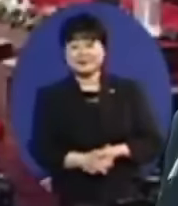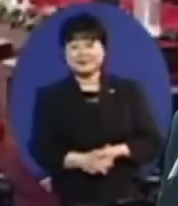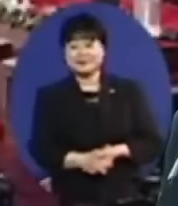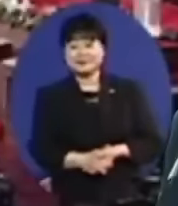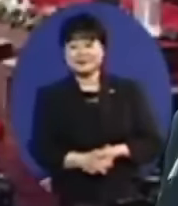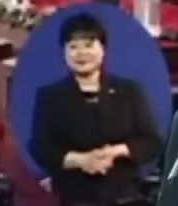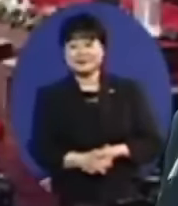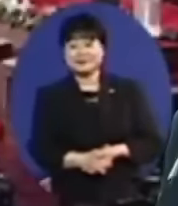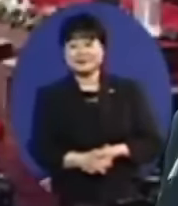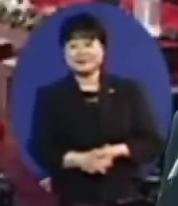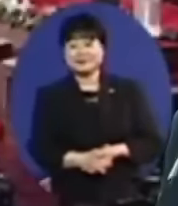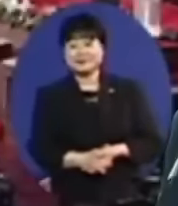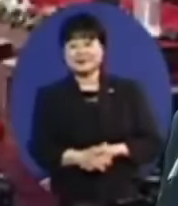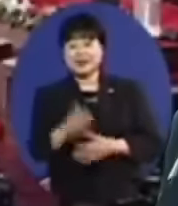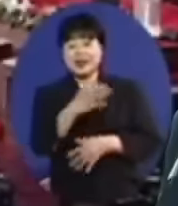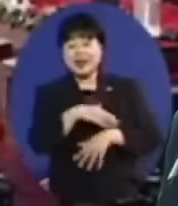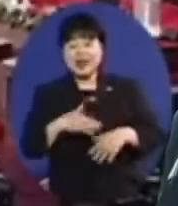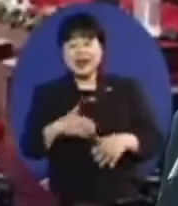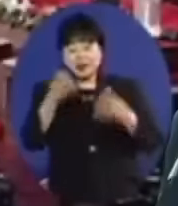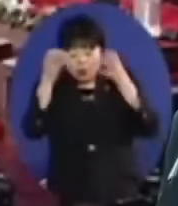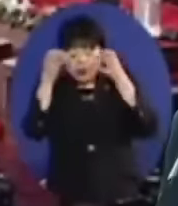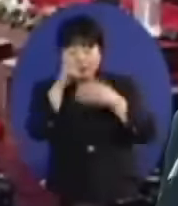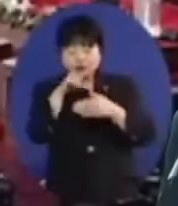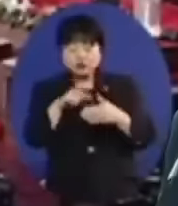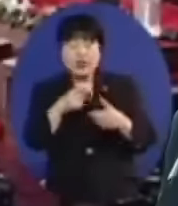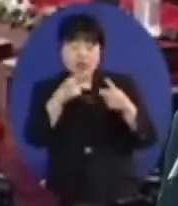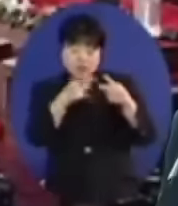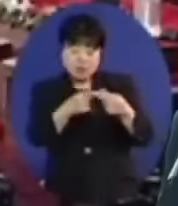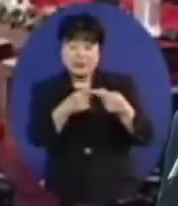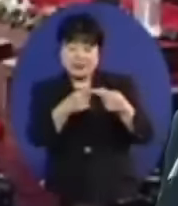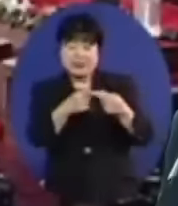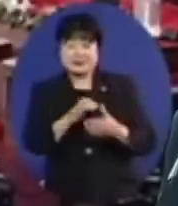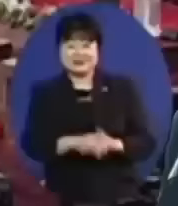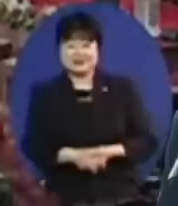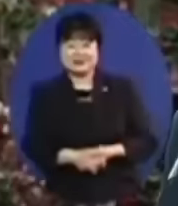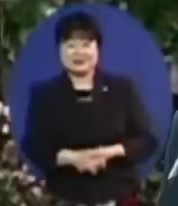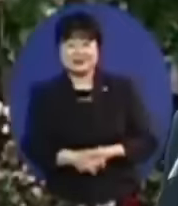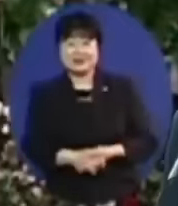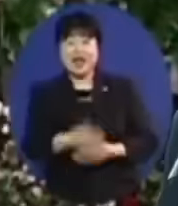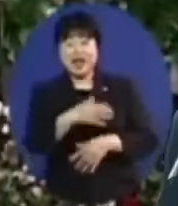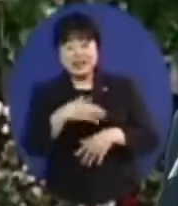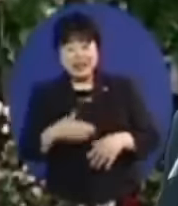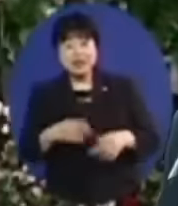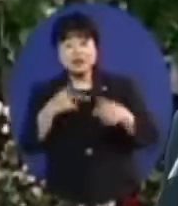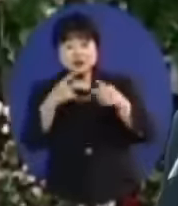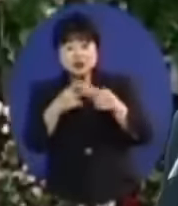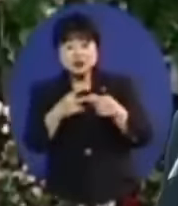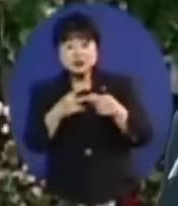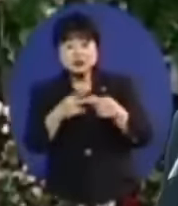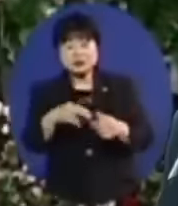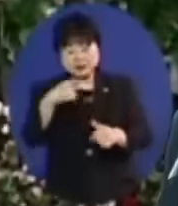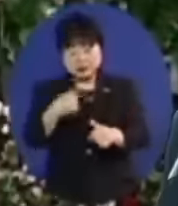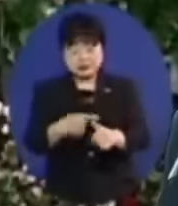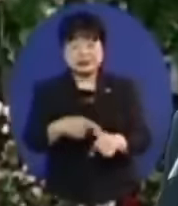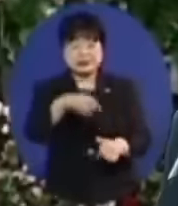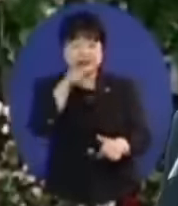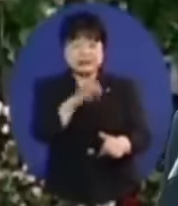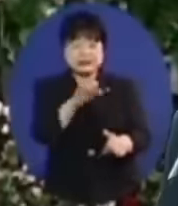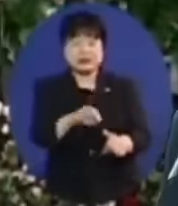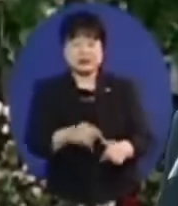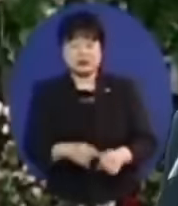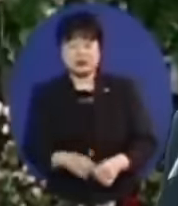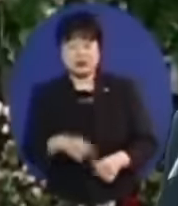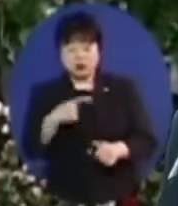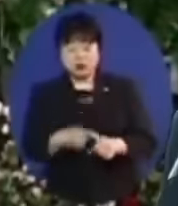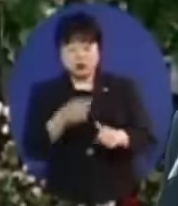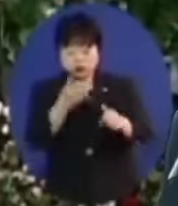그걸 약하게 하는 고난 중에 첫째는 것이며 약한 것이. 그 다음이 능욕입니다. 업신여기며 욕을